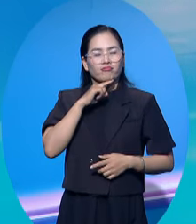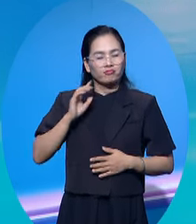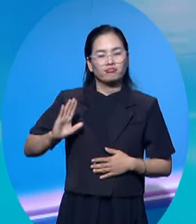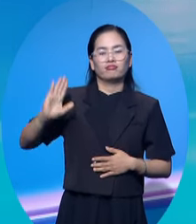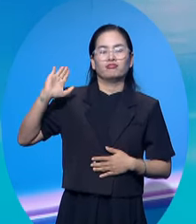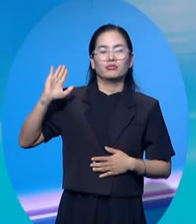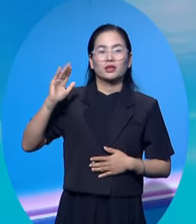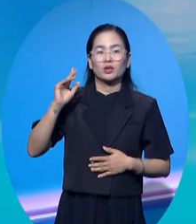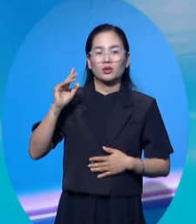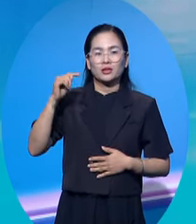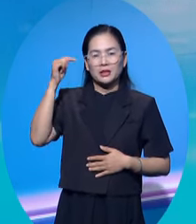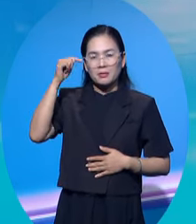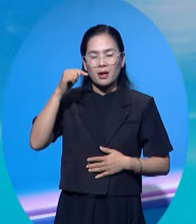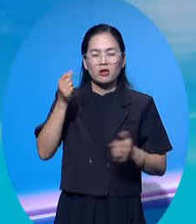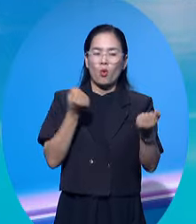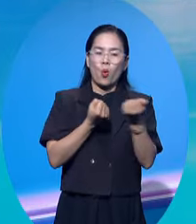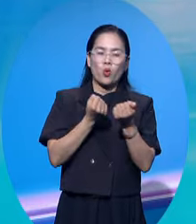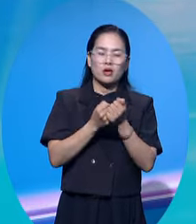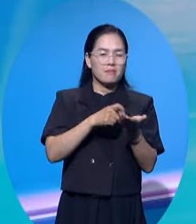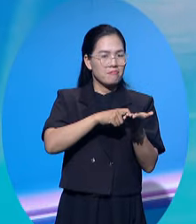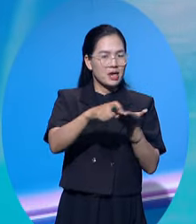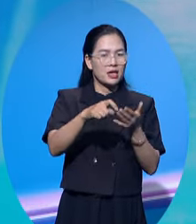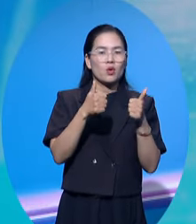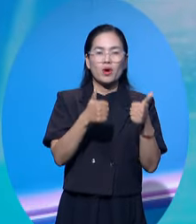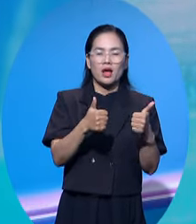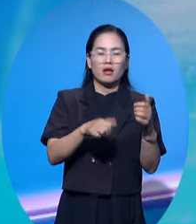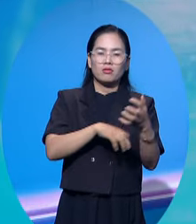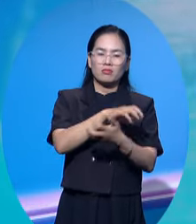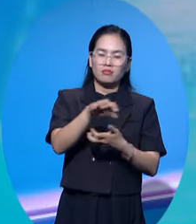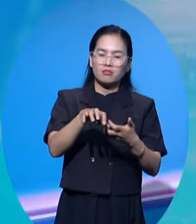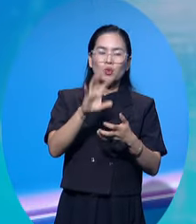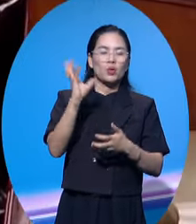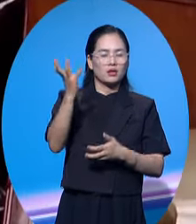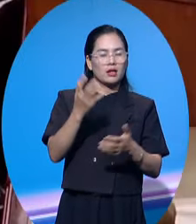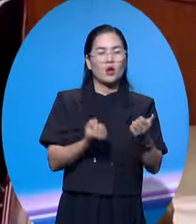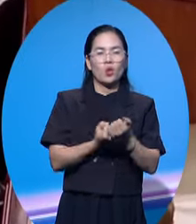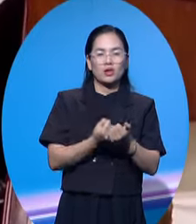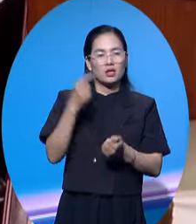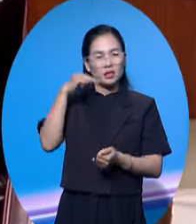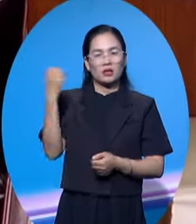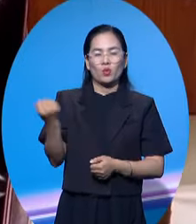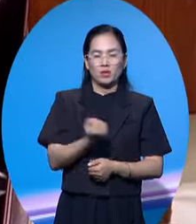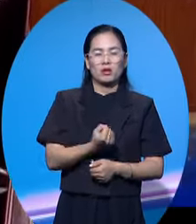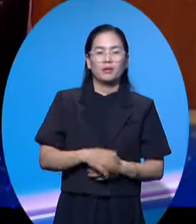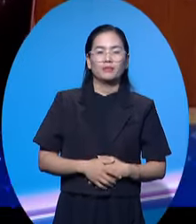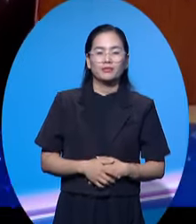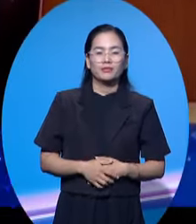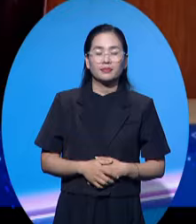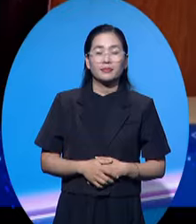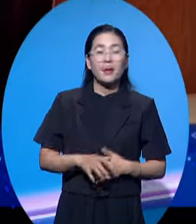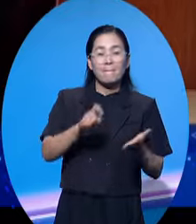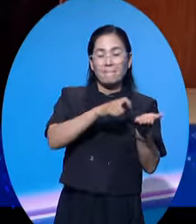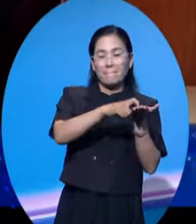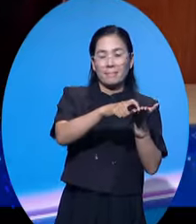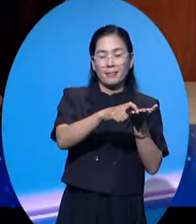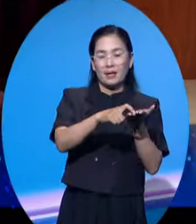Tokyo sẵn sàng hỗ trợ Washington trong việc giải quyết các vấn đề quốc tế phát biểu trước các nghị sĩ Mỹ